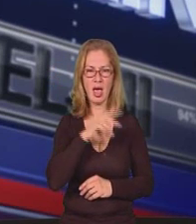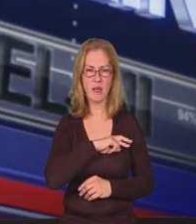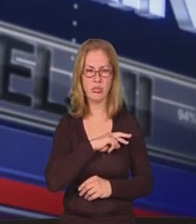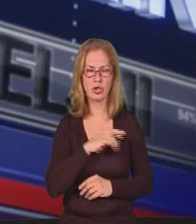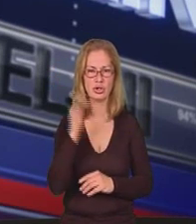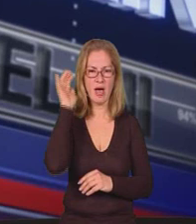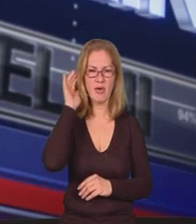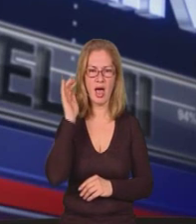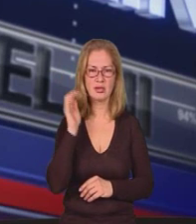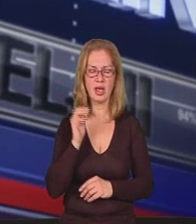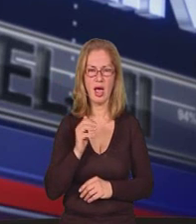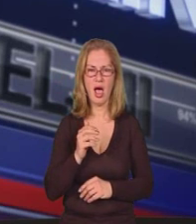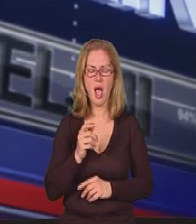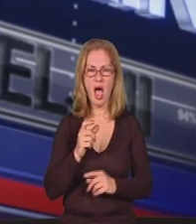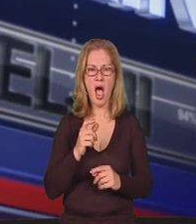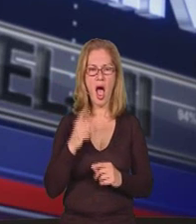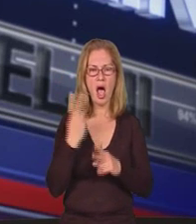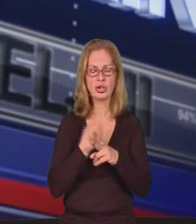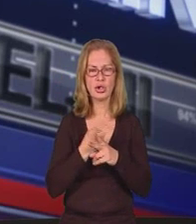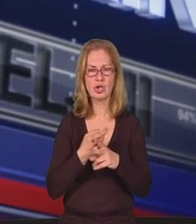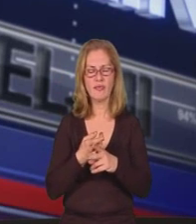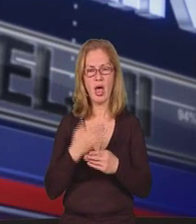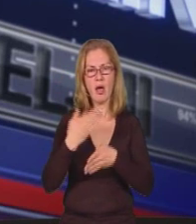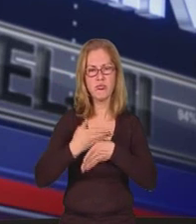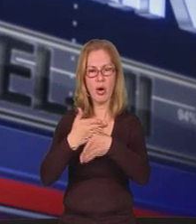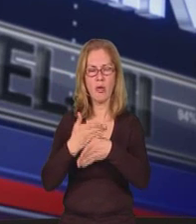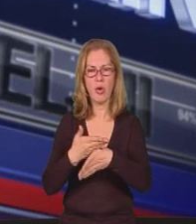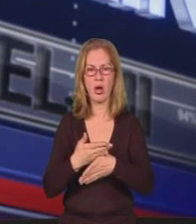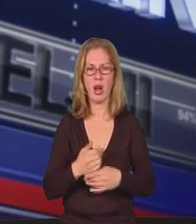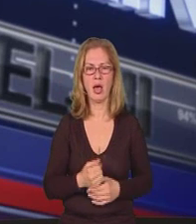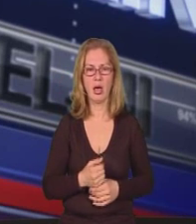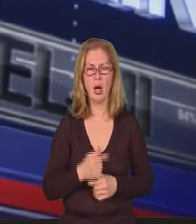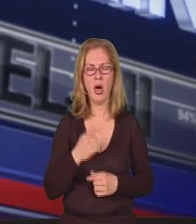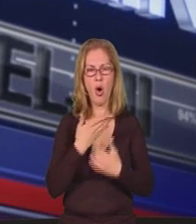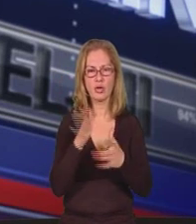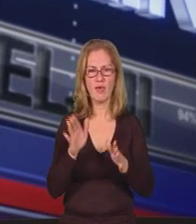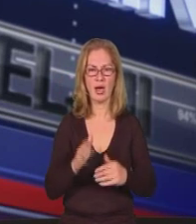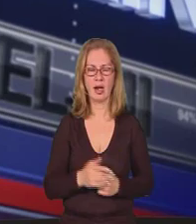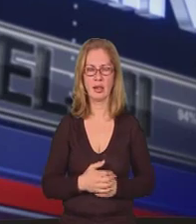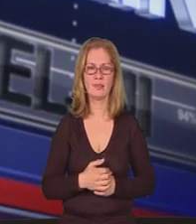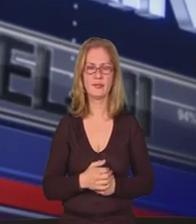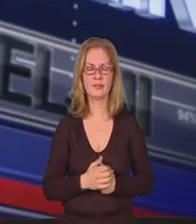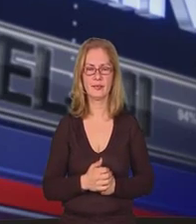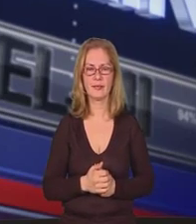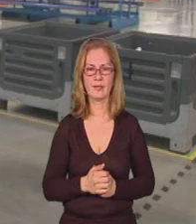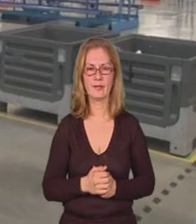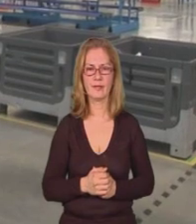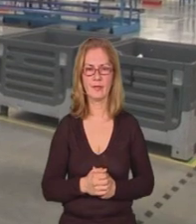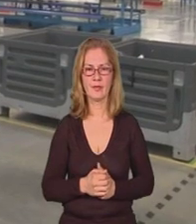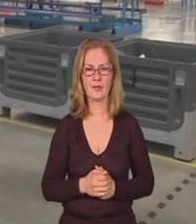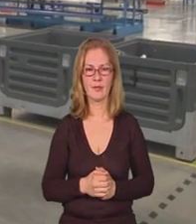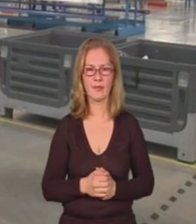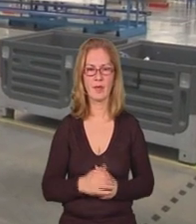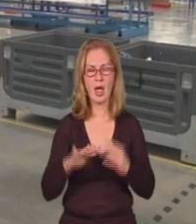i gradski čelnici, a s obzirom da je država subvencionisala otvaranje, ali sa koliko novaca ne zna se.